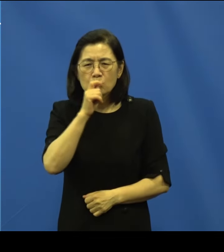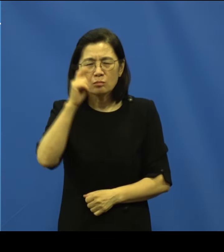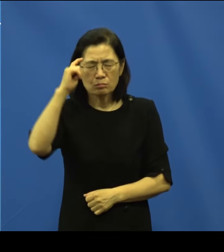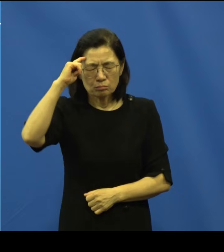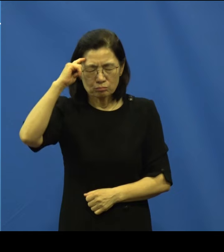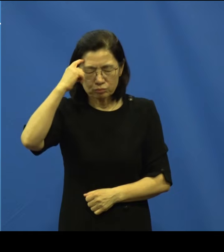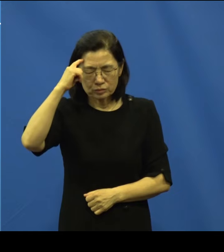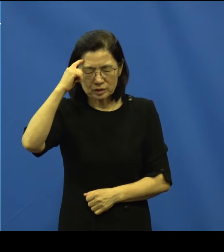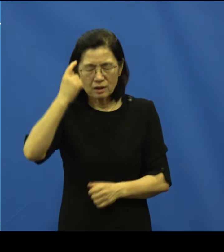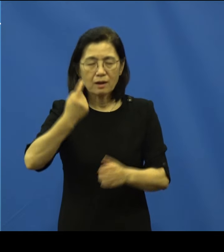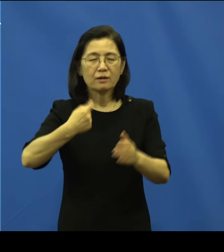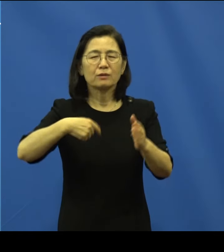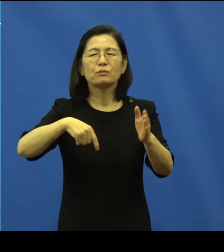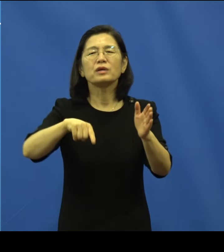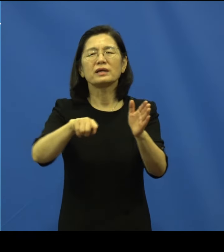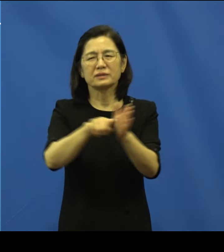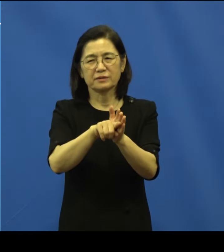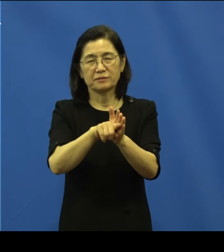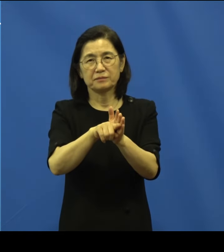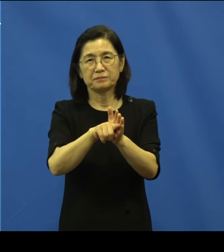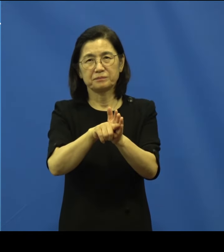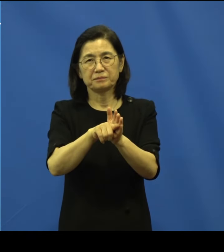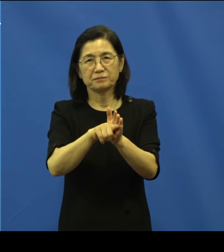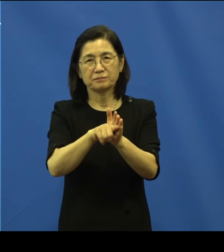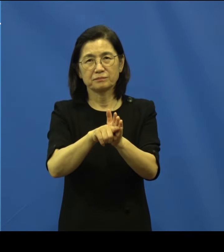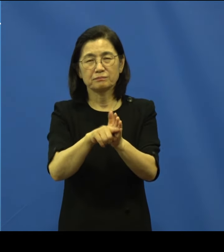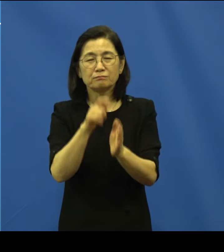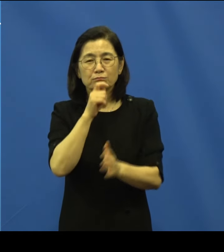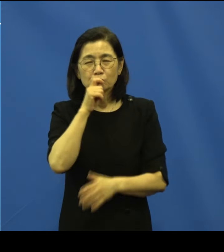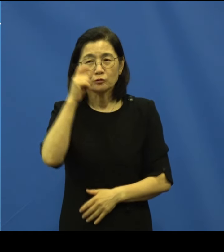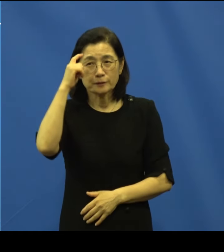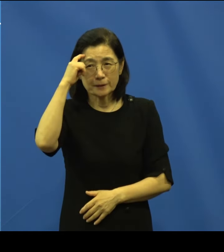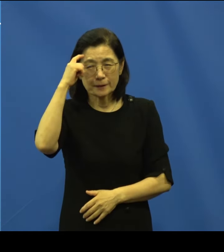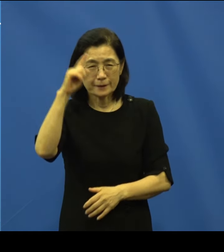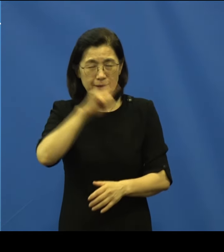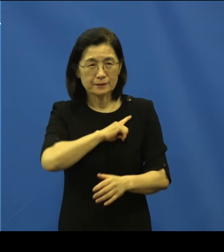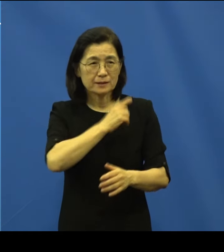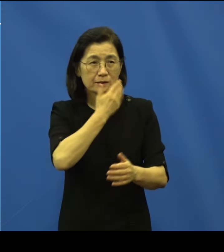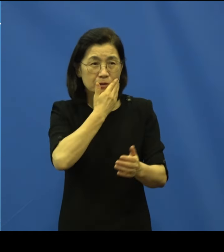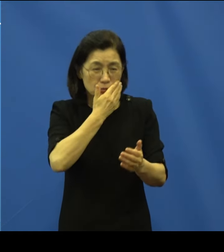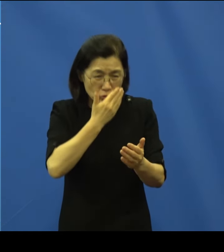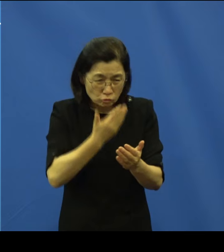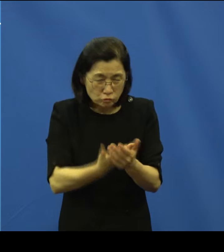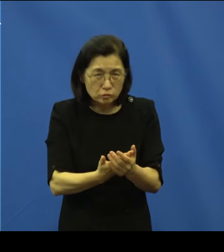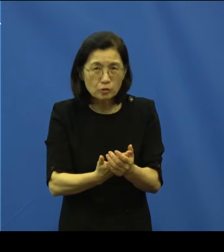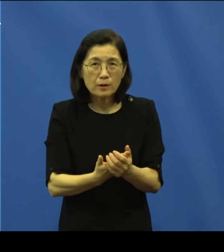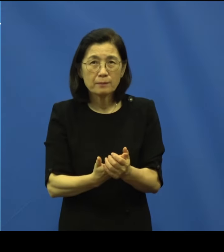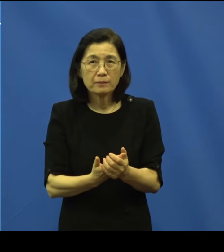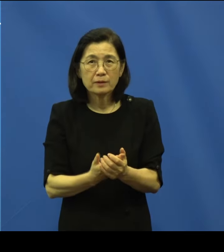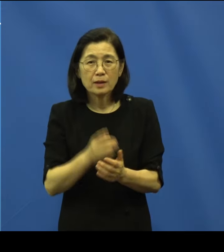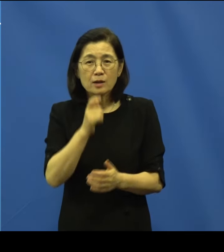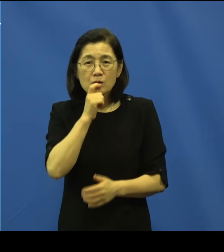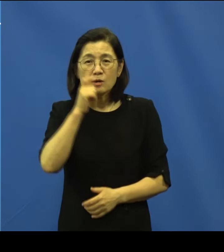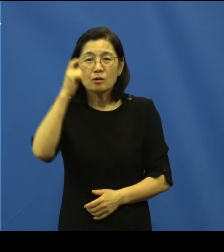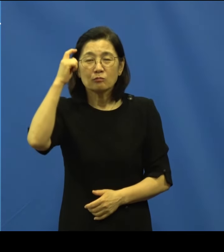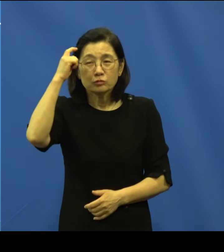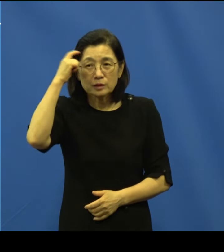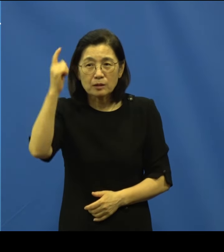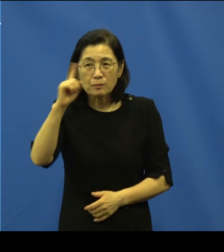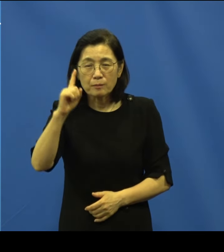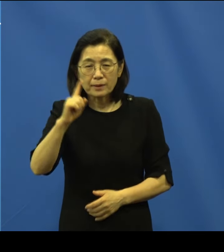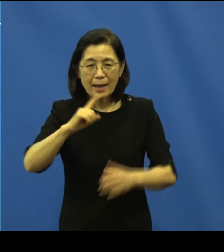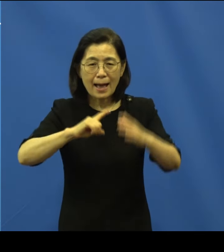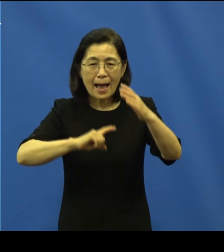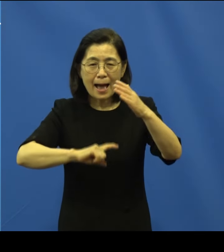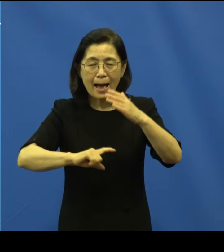이 묵상이 핵심입니다. 메디테이션, 이게 핵심입니다. 묵상은 여러분 그 말씀을 주야로 묵상한다는